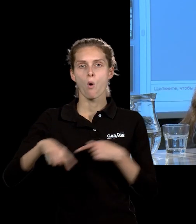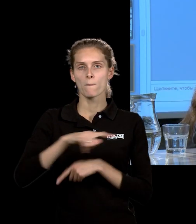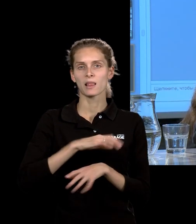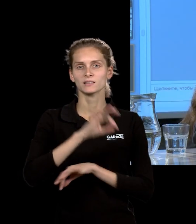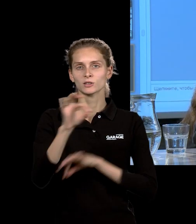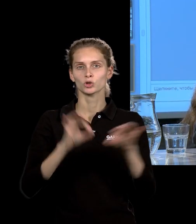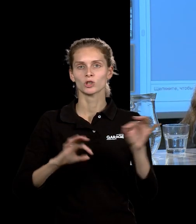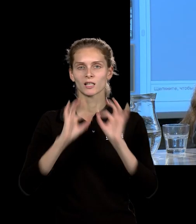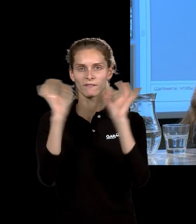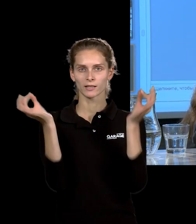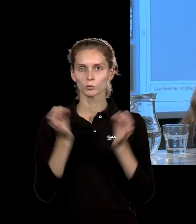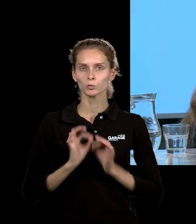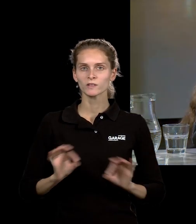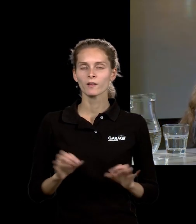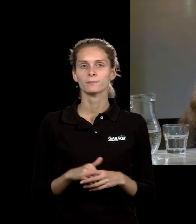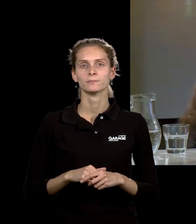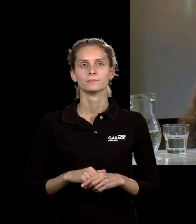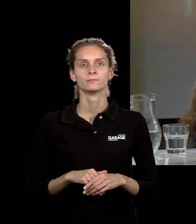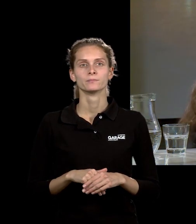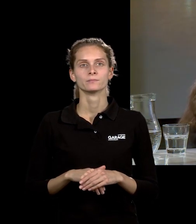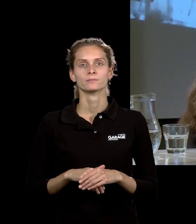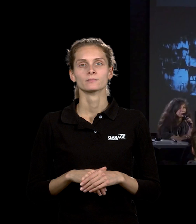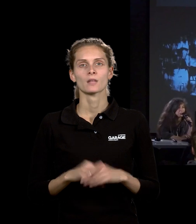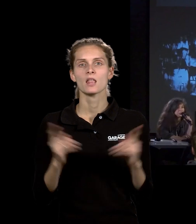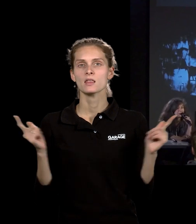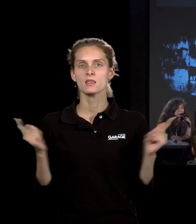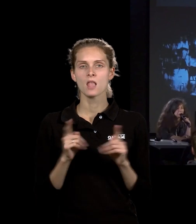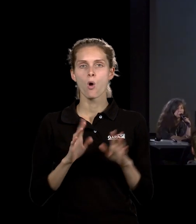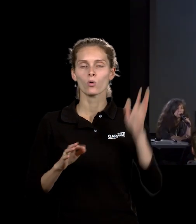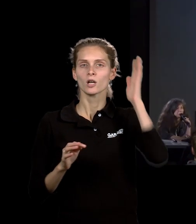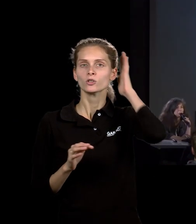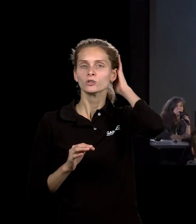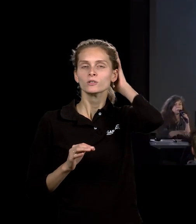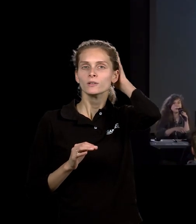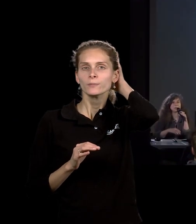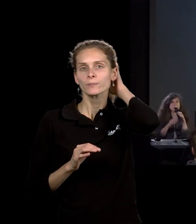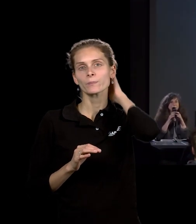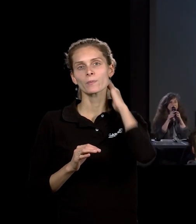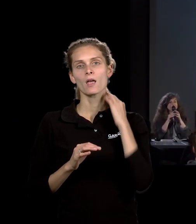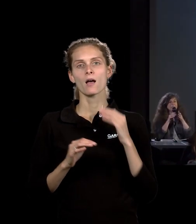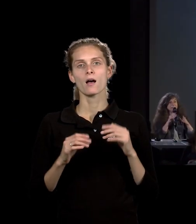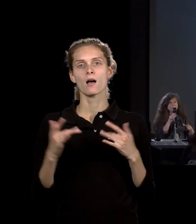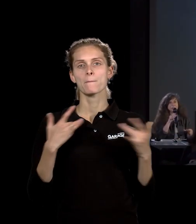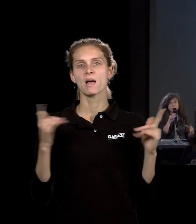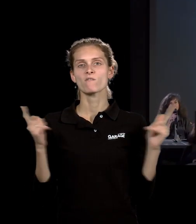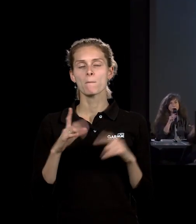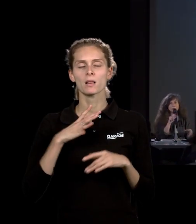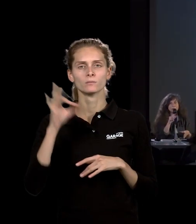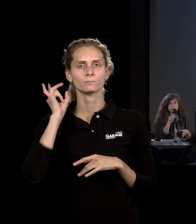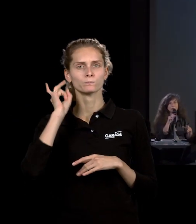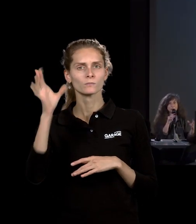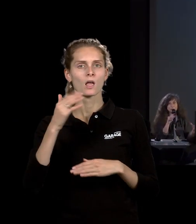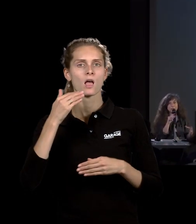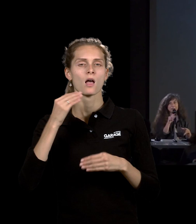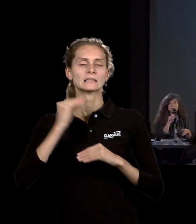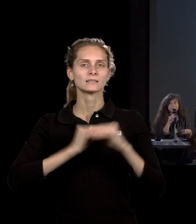инженерного искусства, не ограничившиеся этим перформансом. Еще была знаменитая инсталляция Oracle,